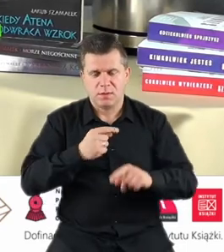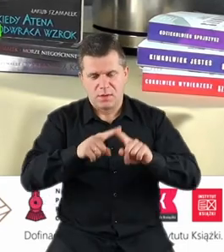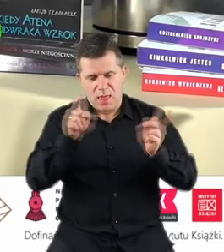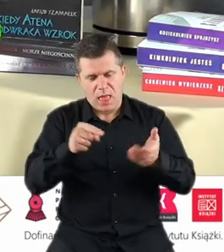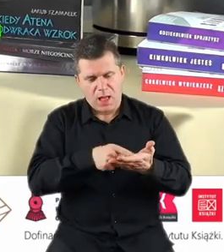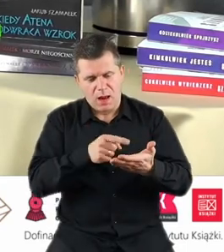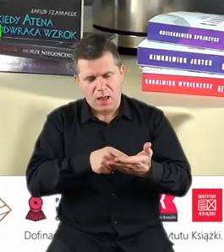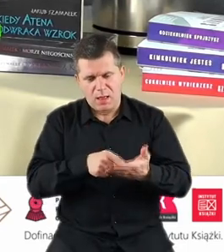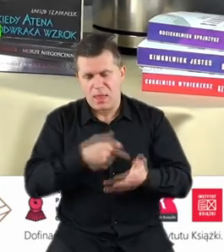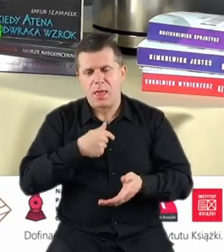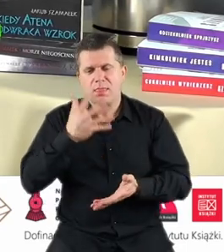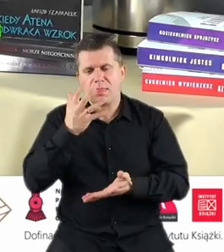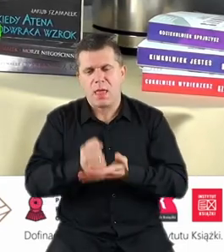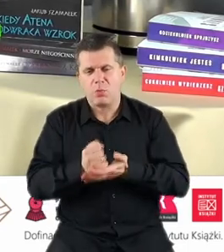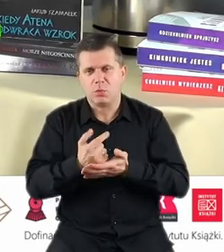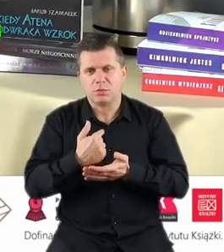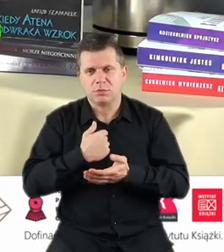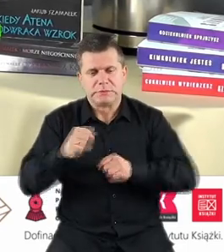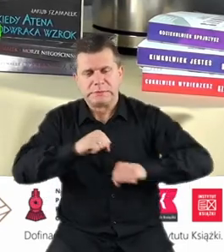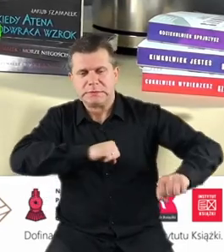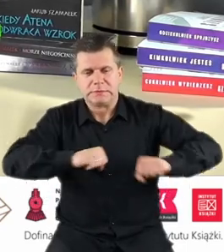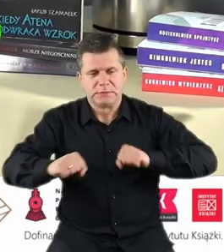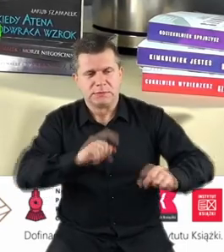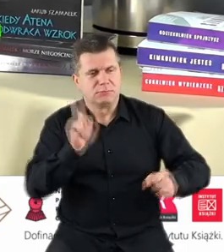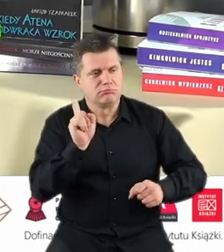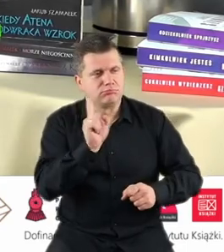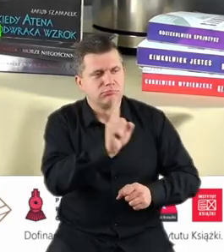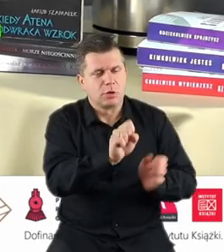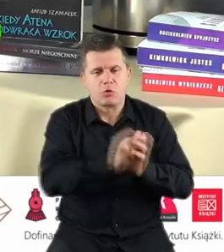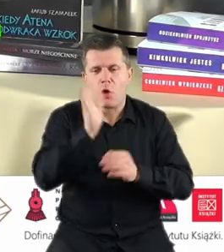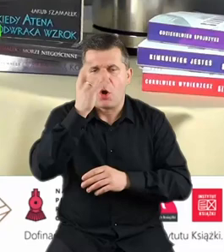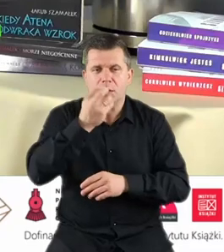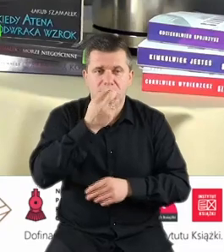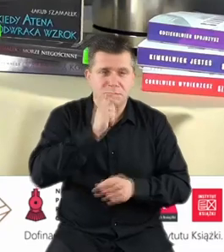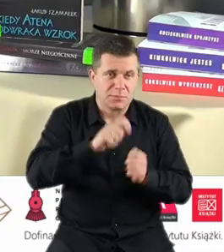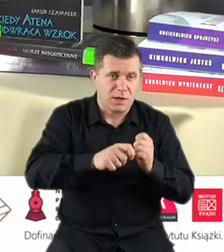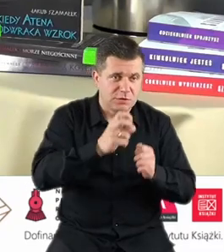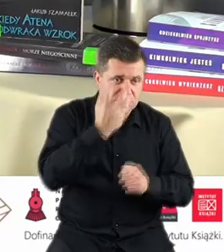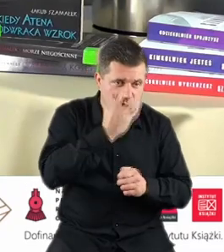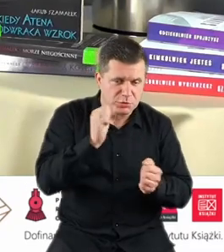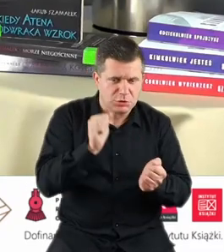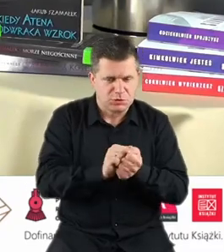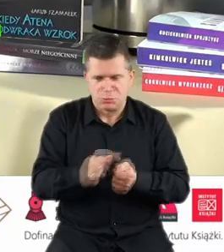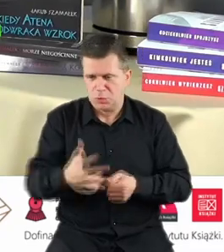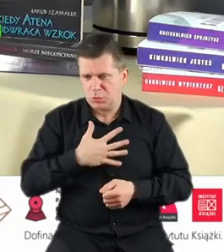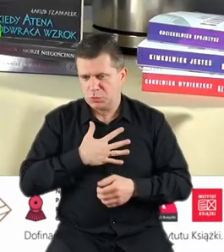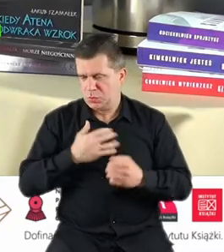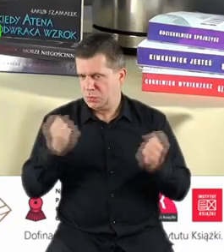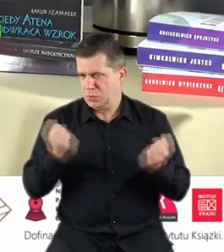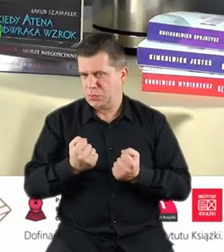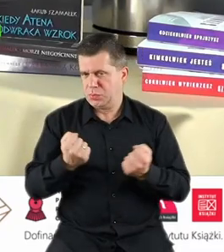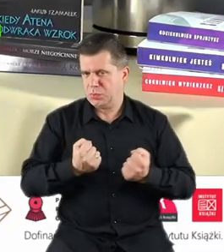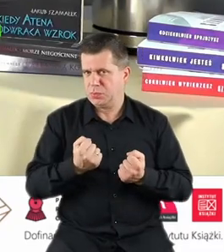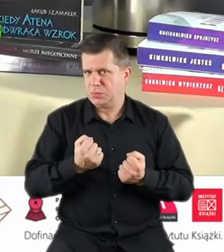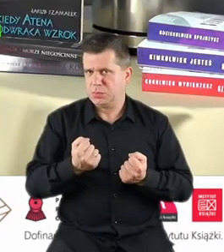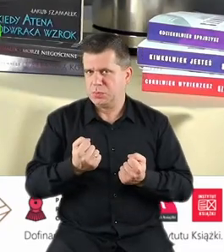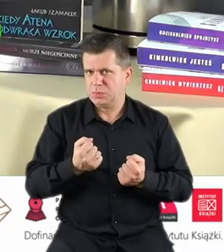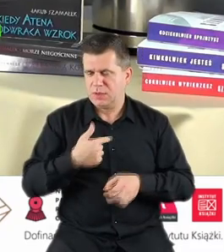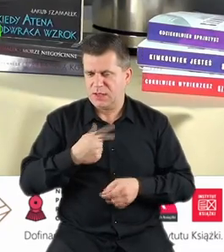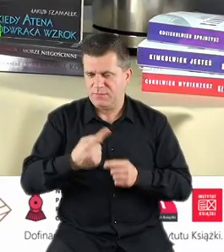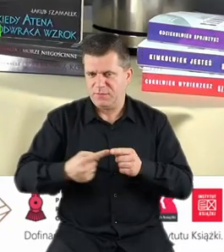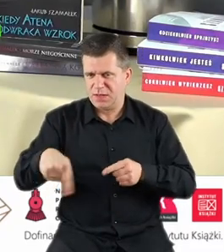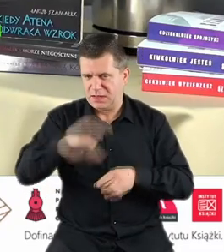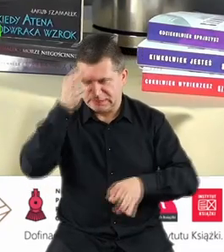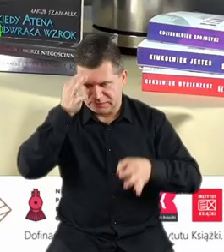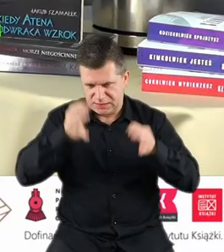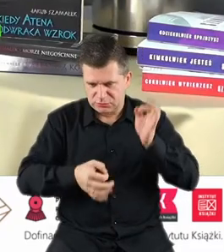ekranie, żebym nie musiał się fatygować i wyglądać za okno i patrzeć, czy jest ciepło, czy zimno. I to jest niesamowite. Jak się pochylimy nad tym i chwilę